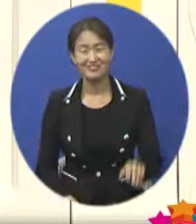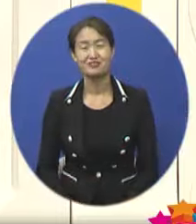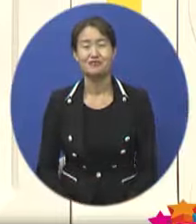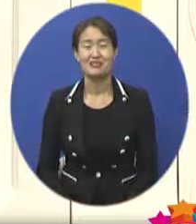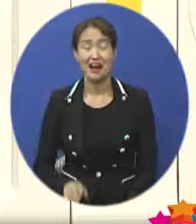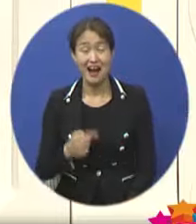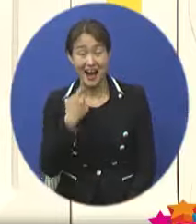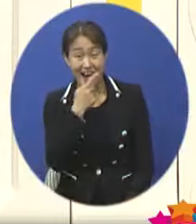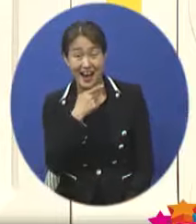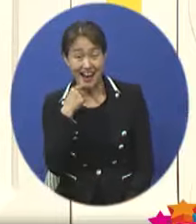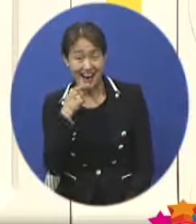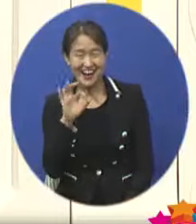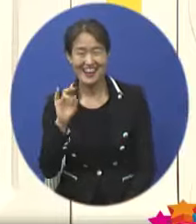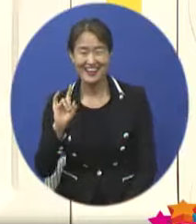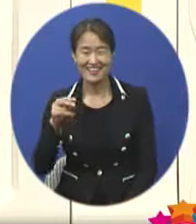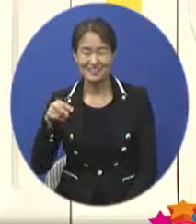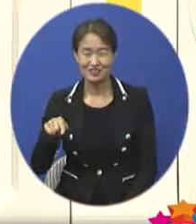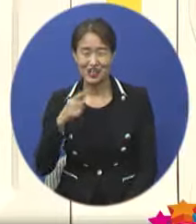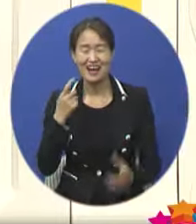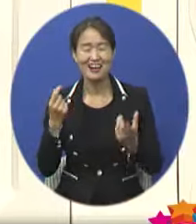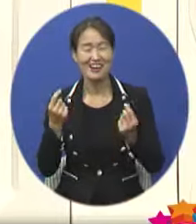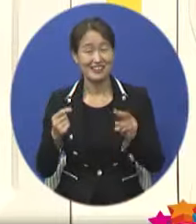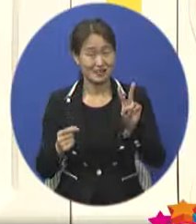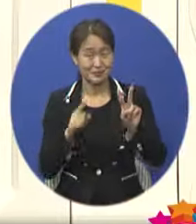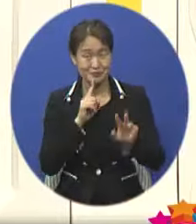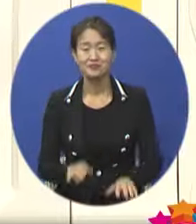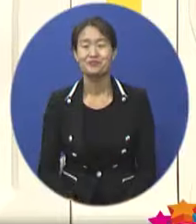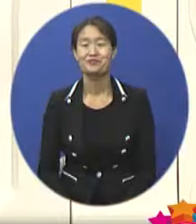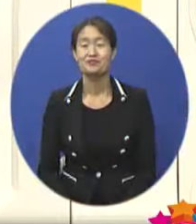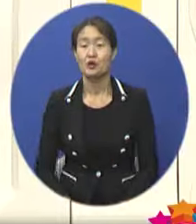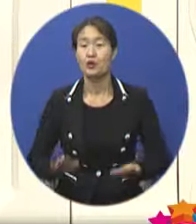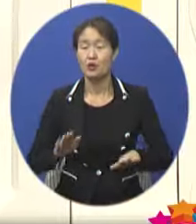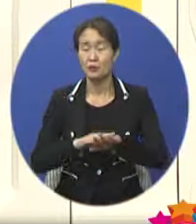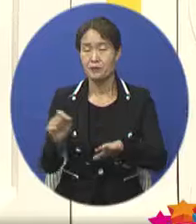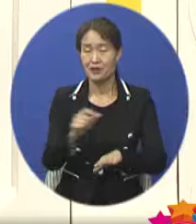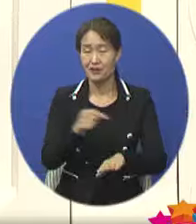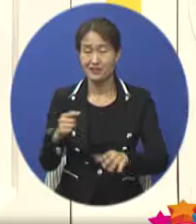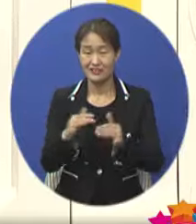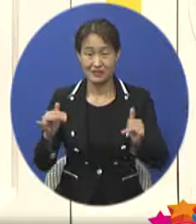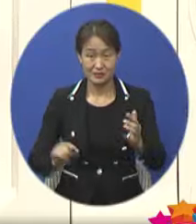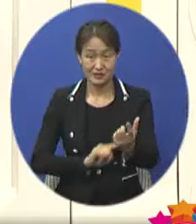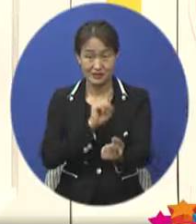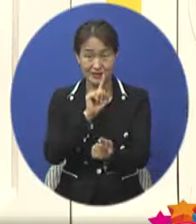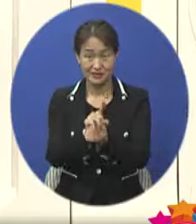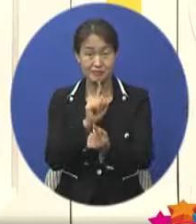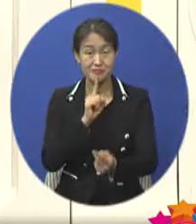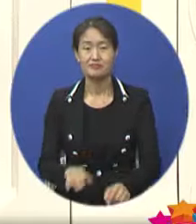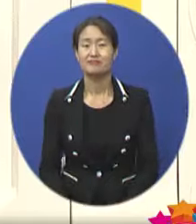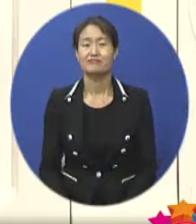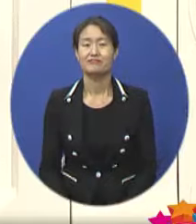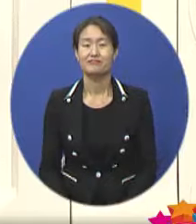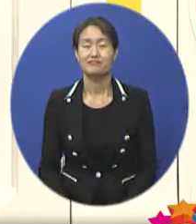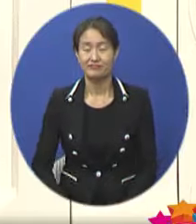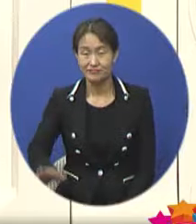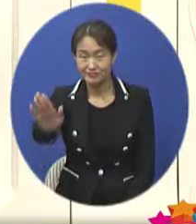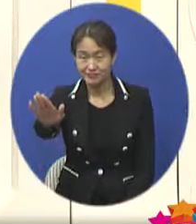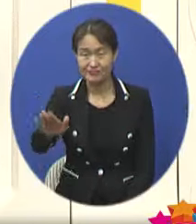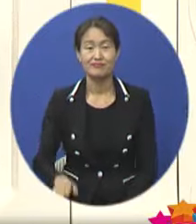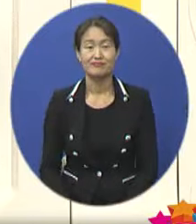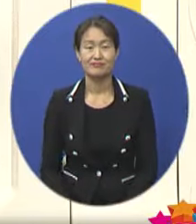아이고, 입술이 앵두 같네요. 아, 그래요? 네. 감사합니다. 자, 오늘 손이 네. 가장 빠르신 분. 즉석 참여자 분 네. 만나보도록 하겠습니다.